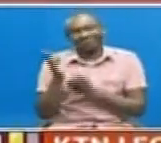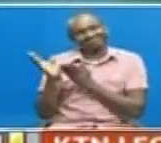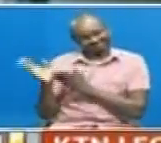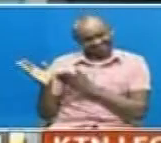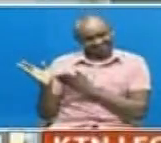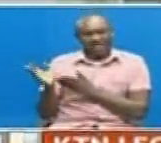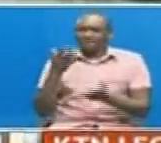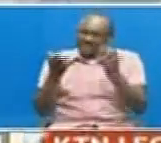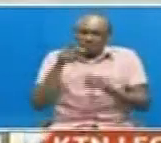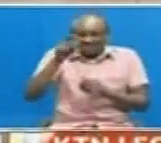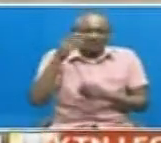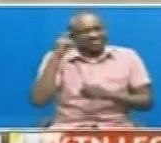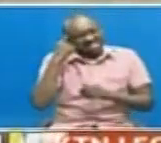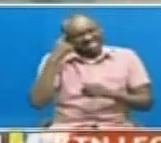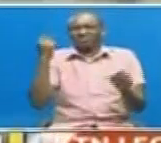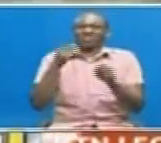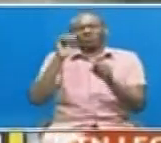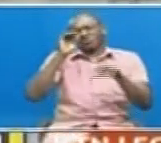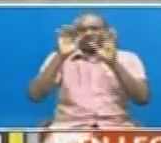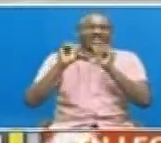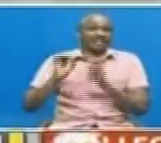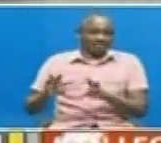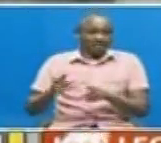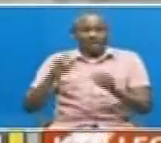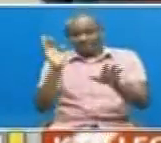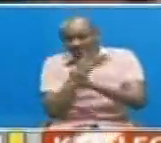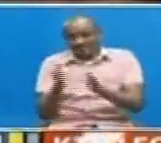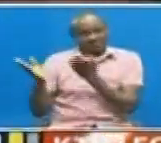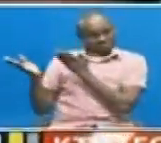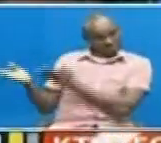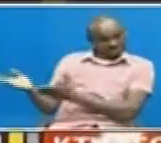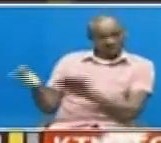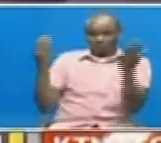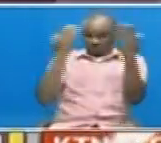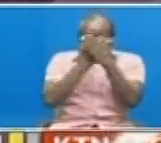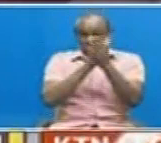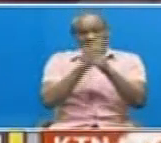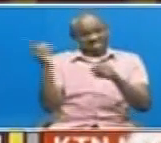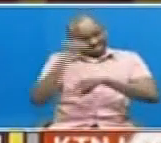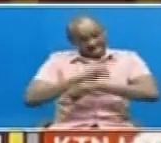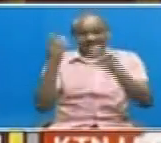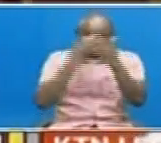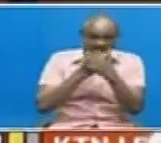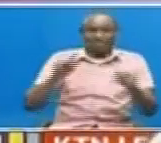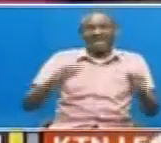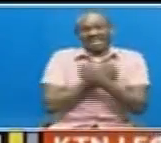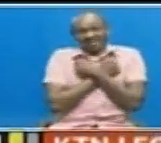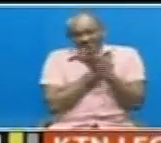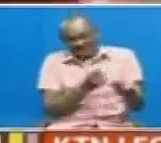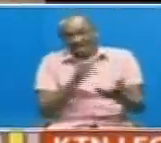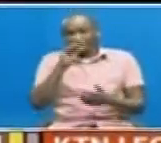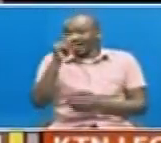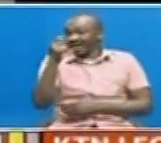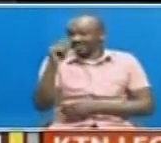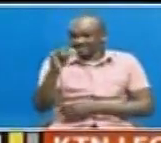Ama labda haina haja kwao wamtambue. Vibao kama usiku na mchana chake Kambua, You Are My Lover cha Bahati, kwa